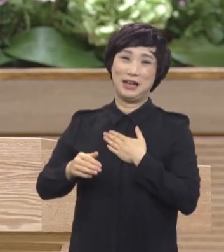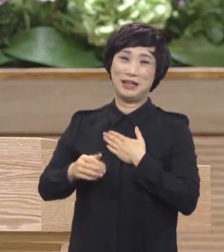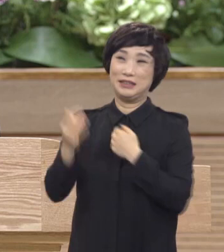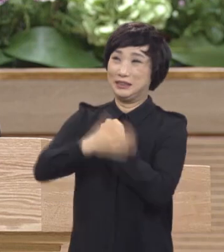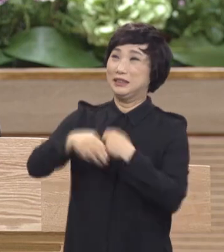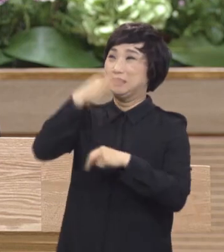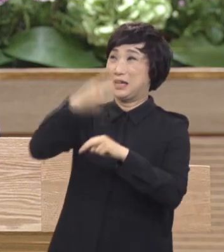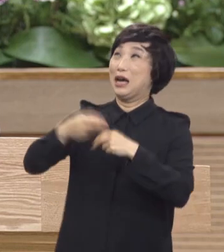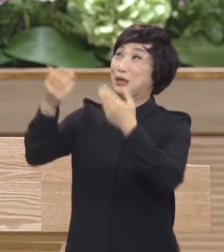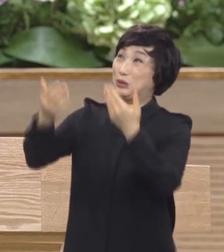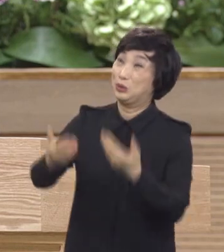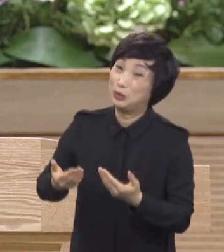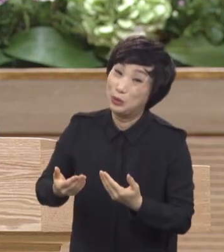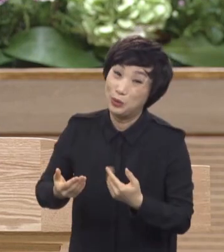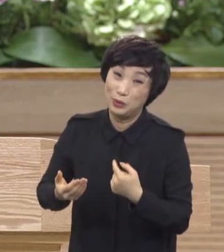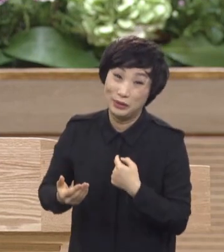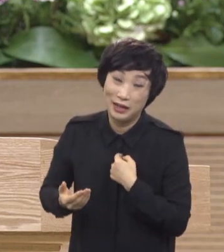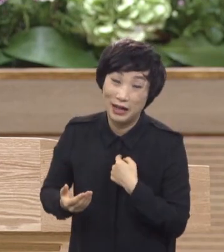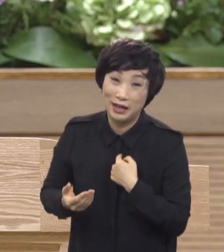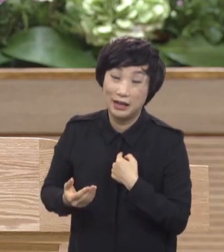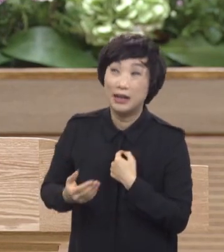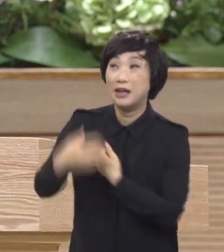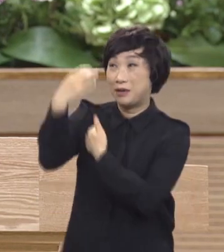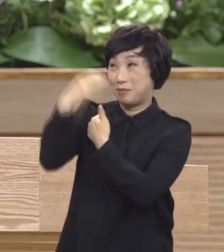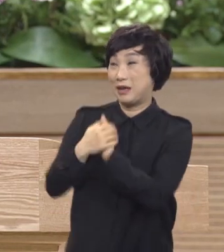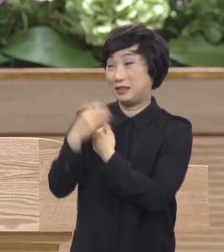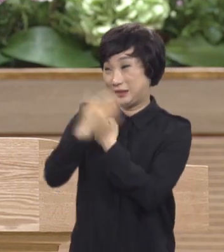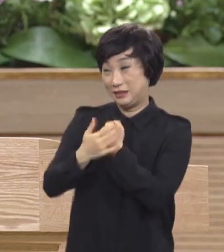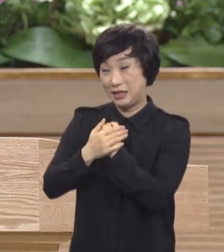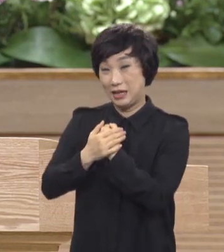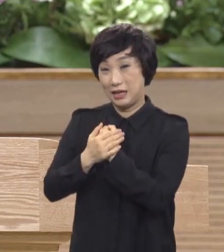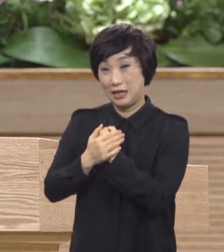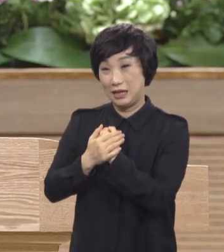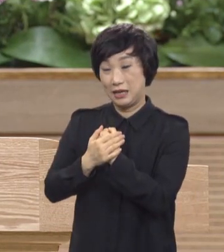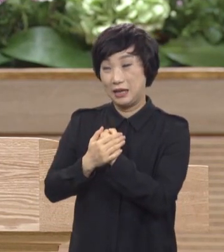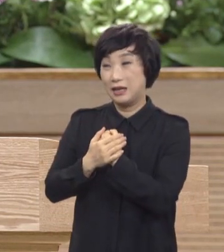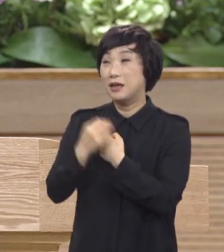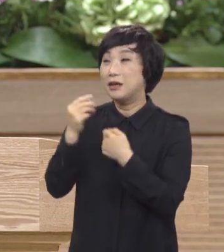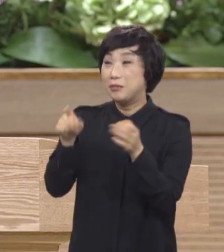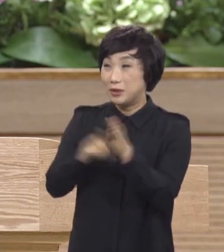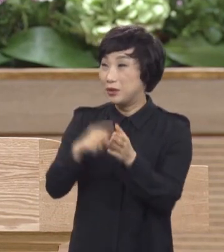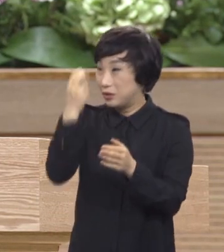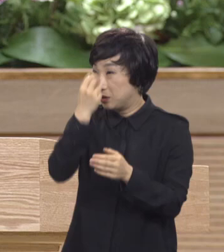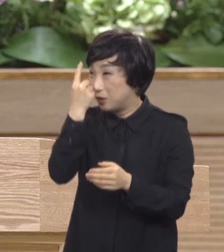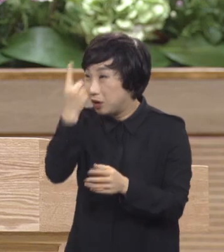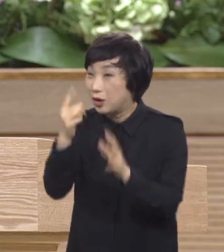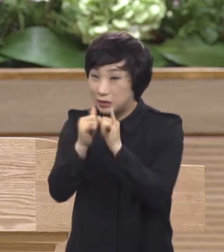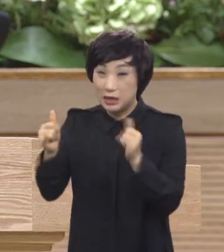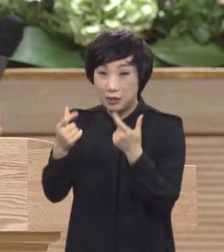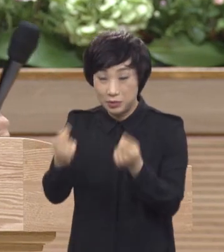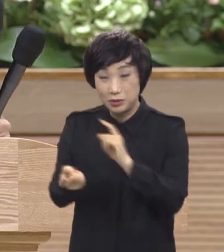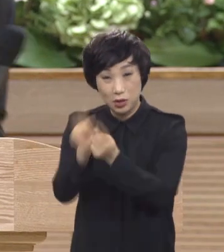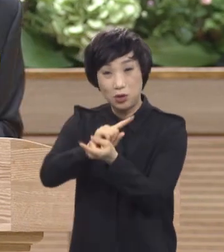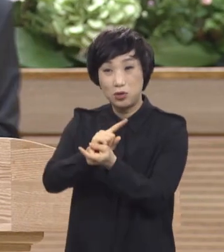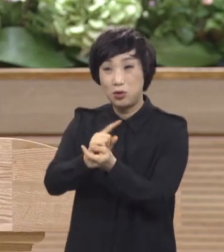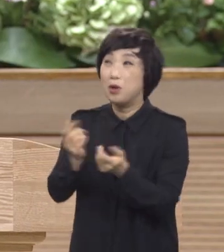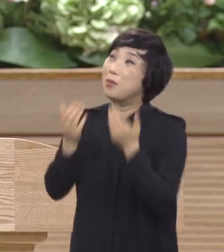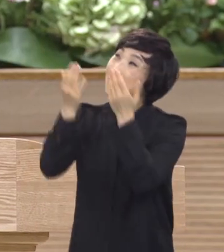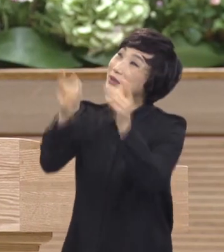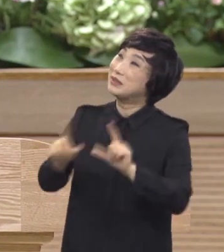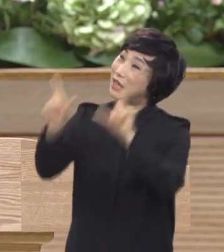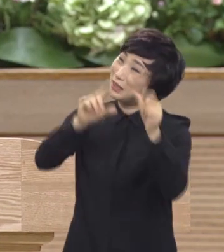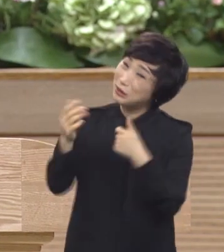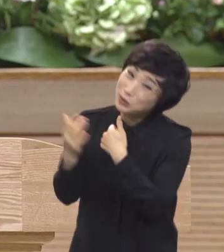은사를 주시고 내게 주신 은혜를 맡은 선한 청지기 같이 서로 봉사하게 하옵소서